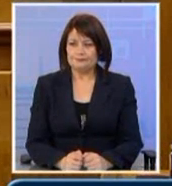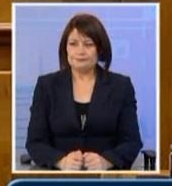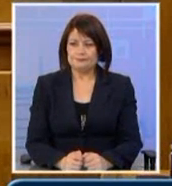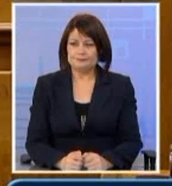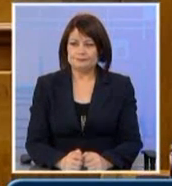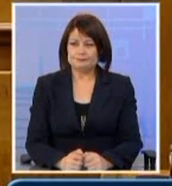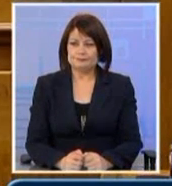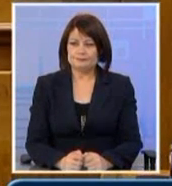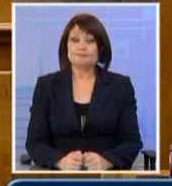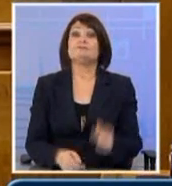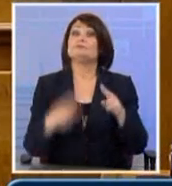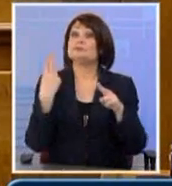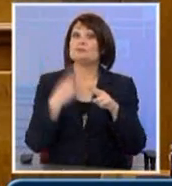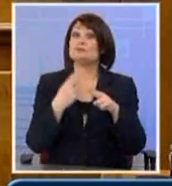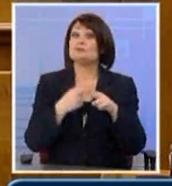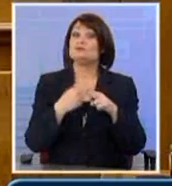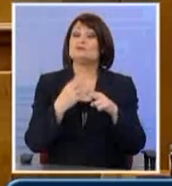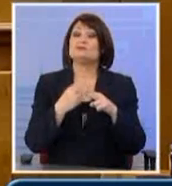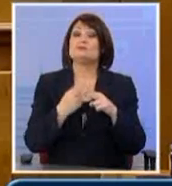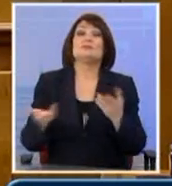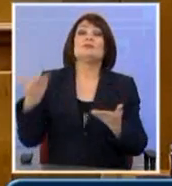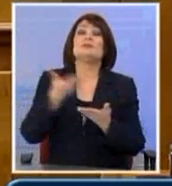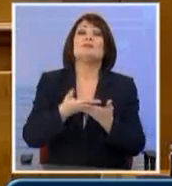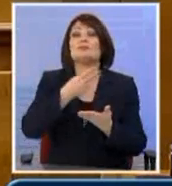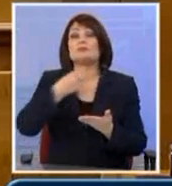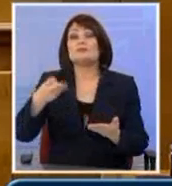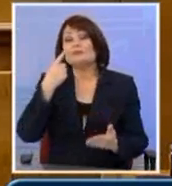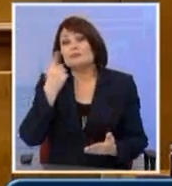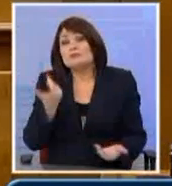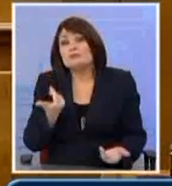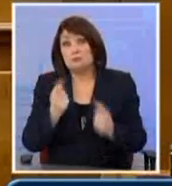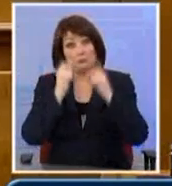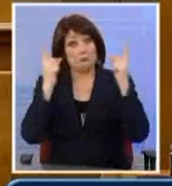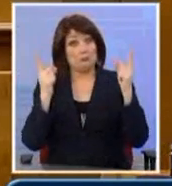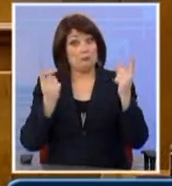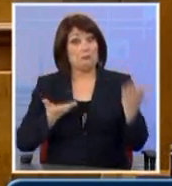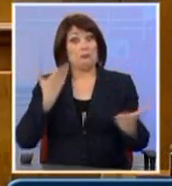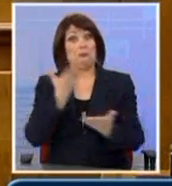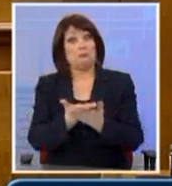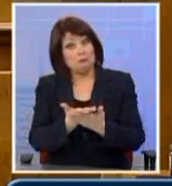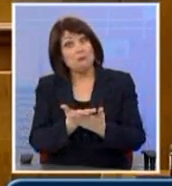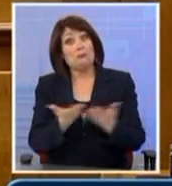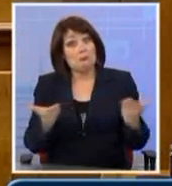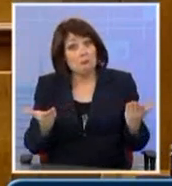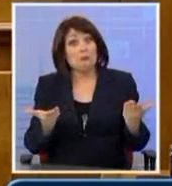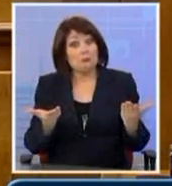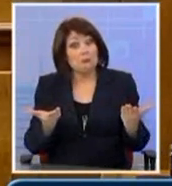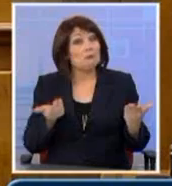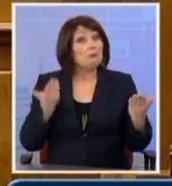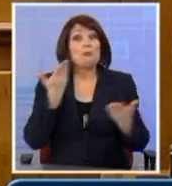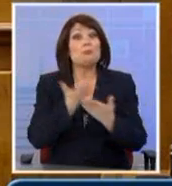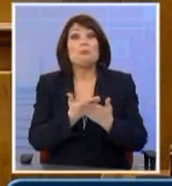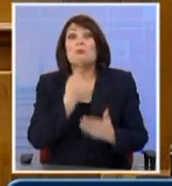Έχει λοιπόν πάρα πολύ μεγάλη σημασία να δούμε ποια είναι η πρότασή σας. Με έχει εντυπωσιάσει η πρόταση. Η πρόταση λέει